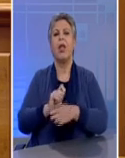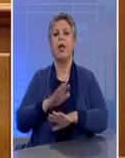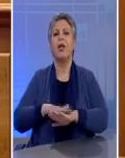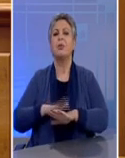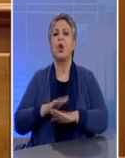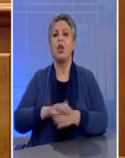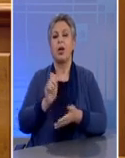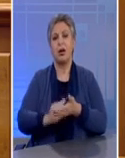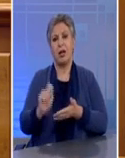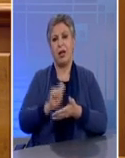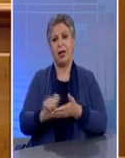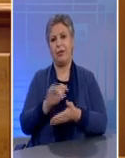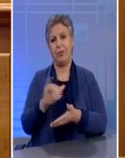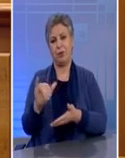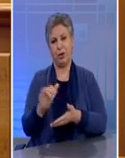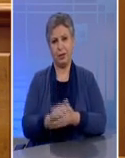εν πάση περιπτώσει,